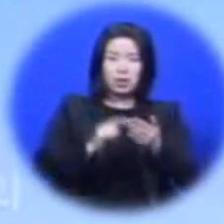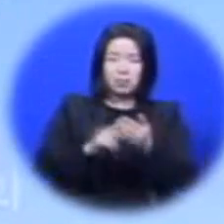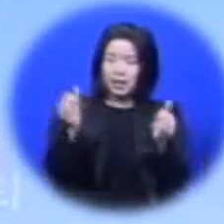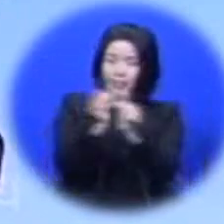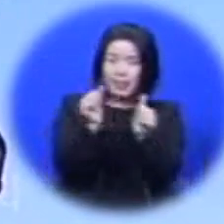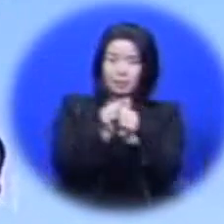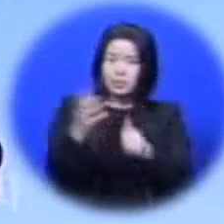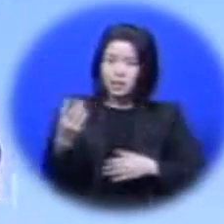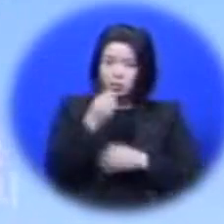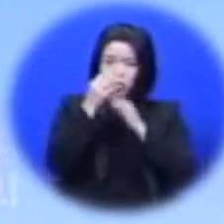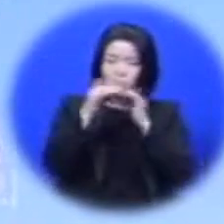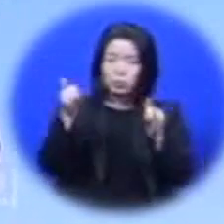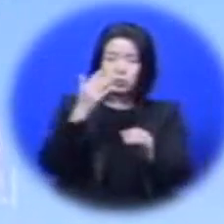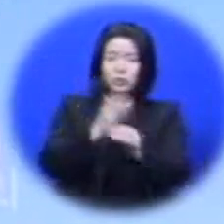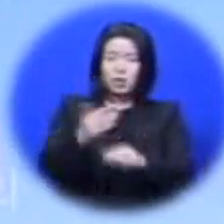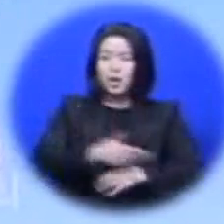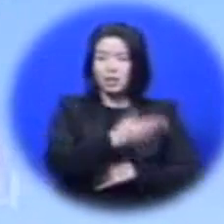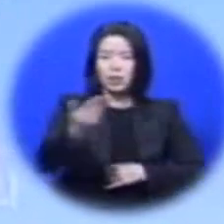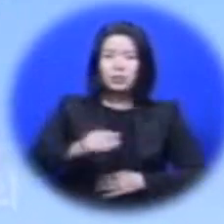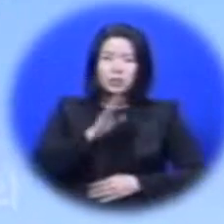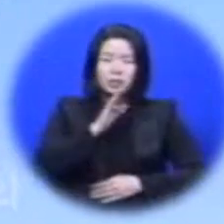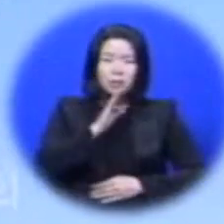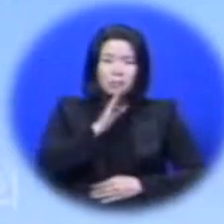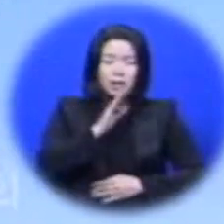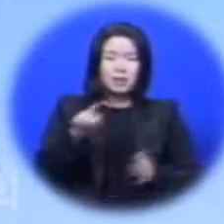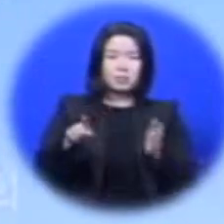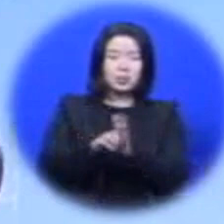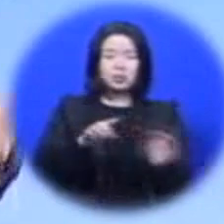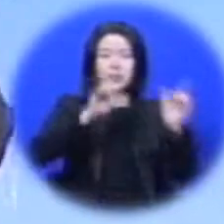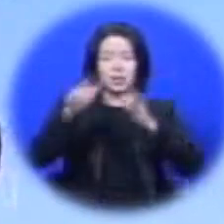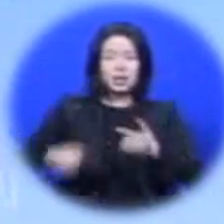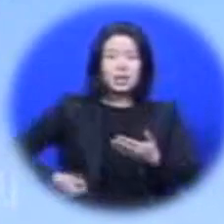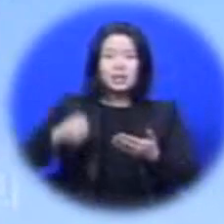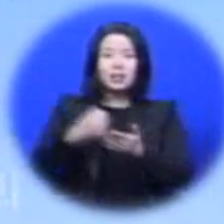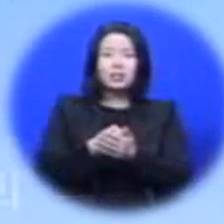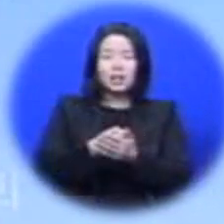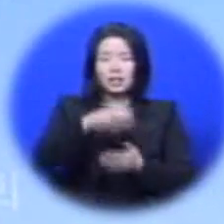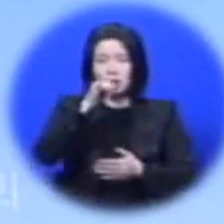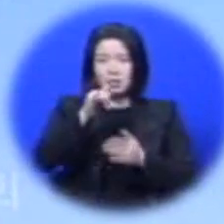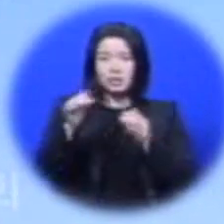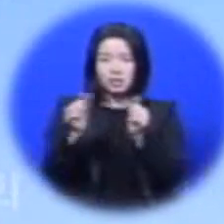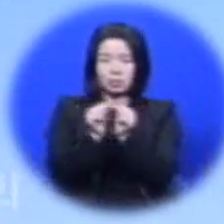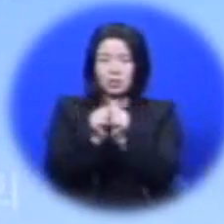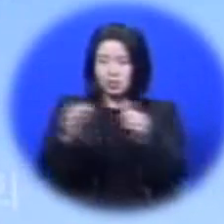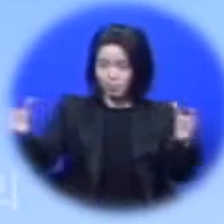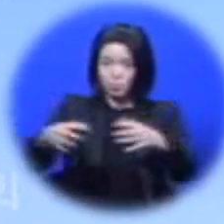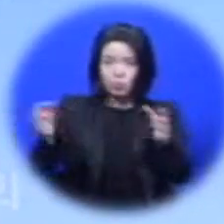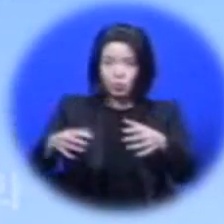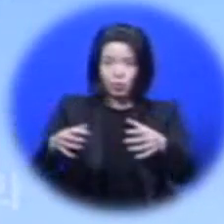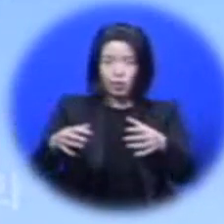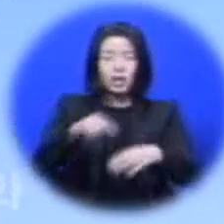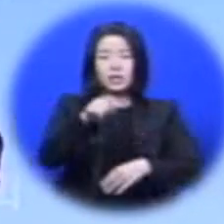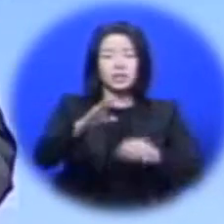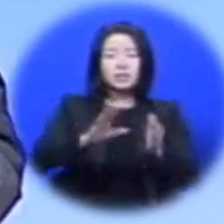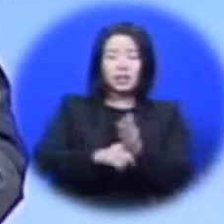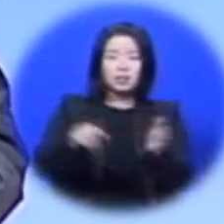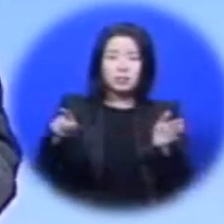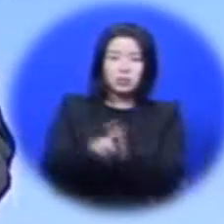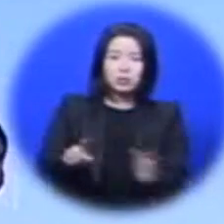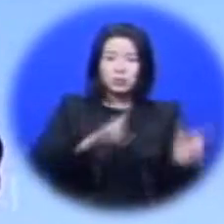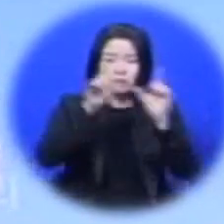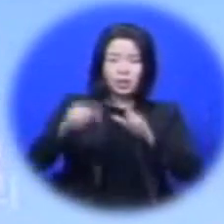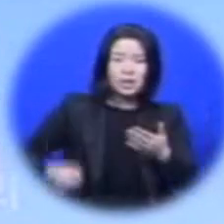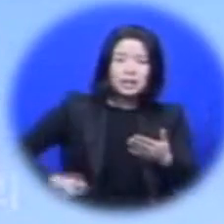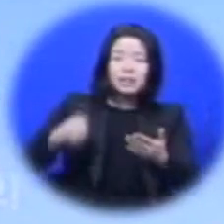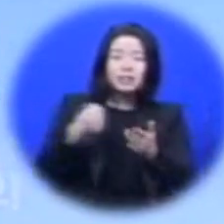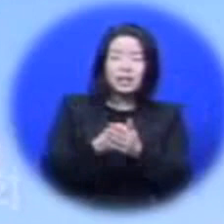중에 여러분이 정말 믿음으로 살기로 결단하신 분들은 모이십시오. 그리고 그때는 믿음으로 살기로